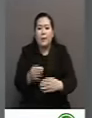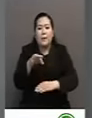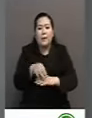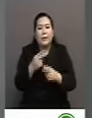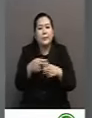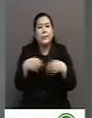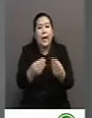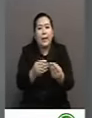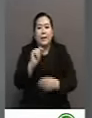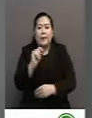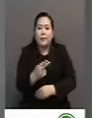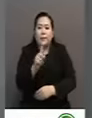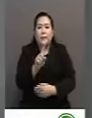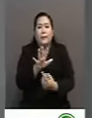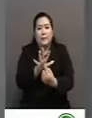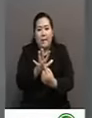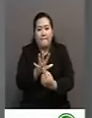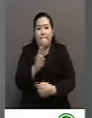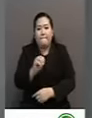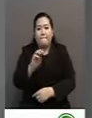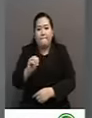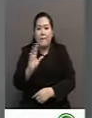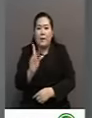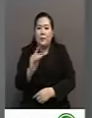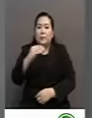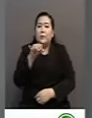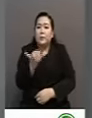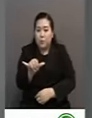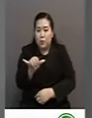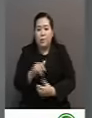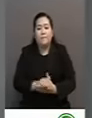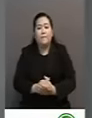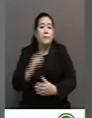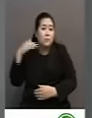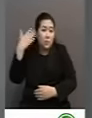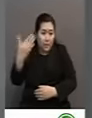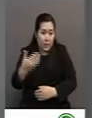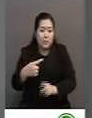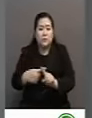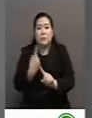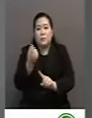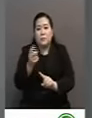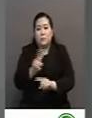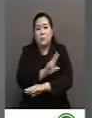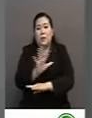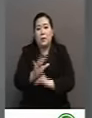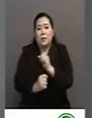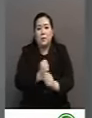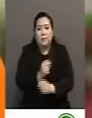ซึ่งก็แปลว่าผู้ชนะโดยธรรมนะ ค่ะหลังจากนั้นวันที่5ธันวาคมพุทธศักราช